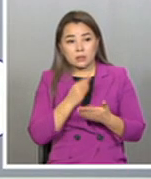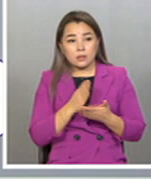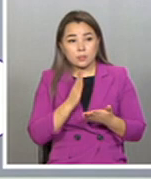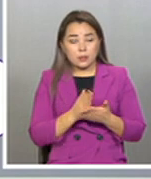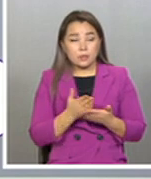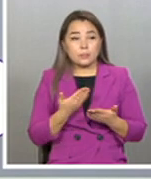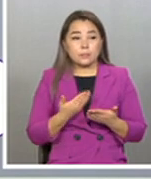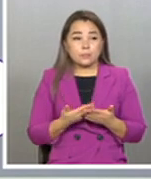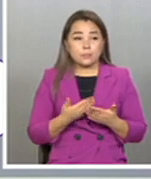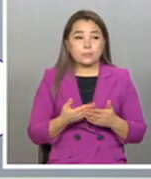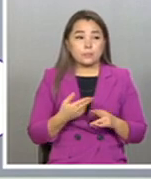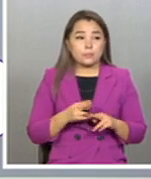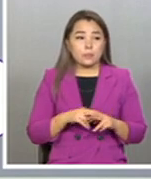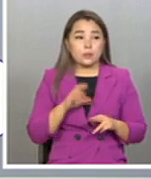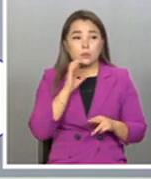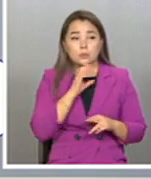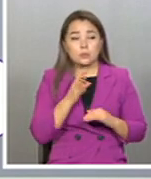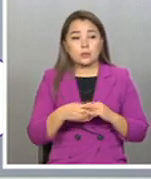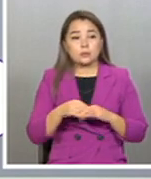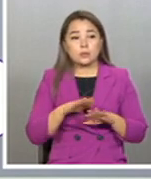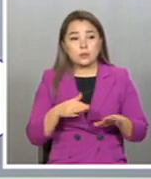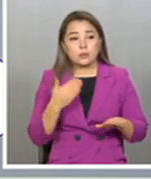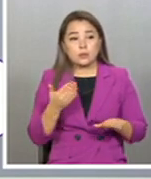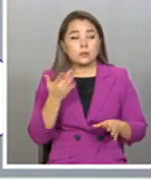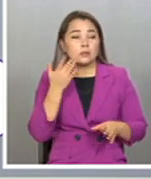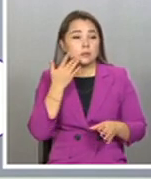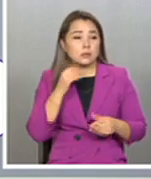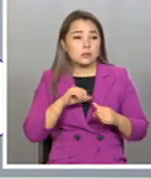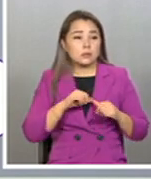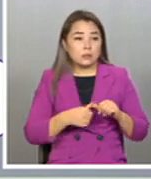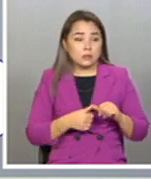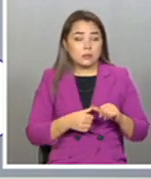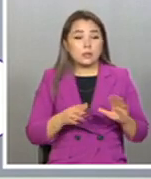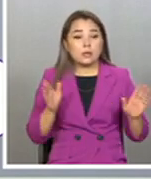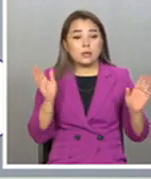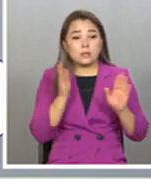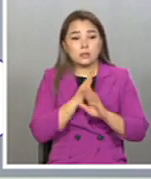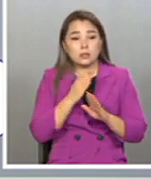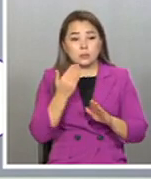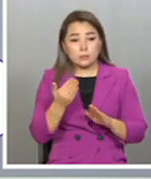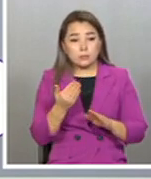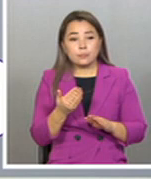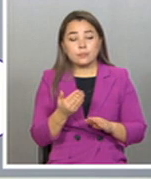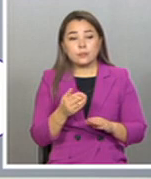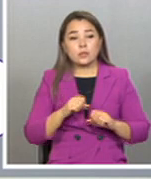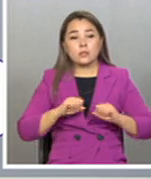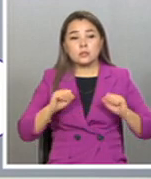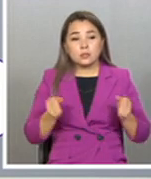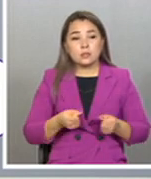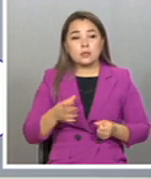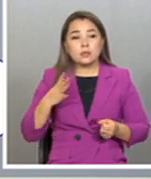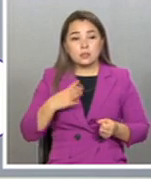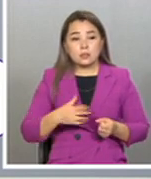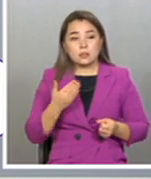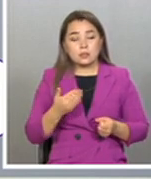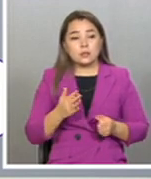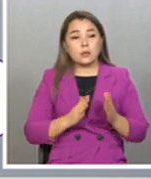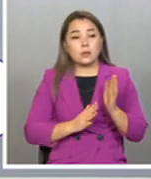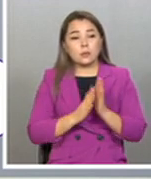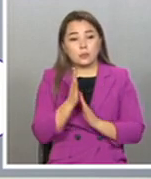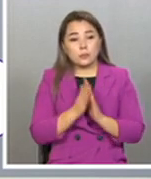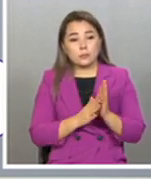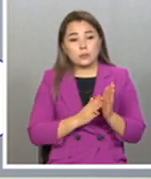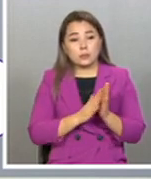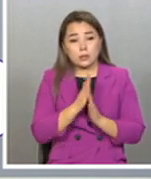Мысалға, солтүстік аймақтарда көбінесе климаттың біршама салқынға төзімді өсімдіктер өсетін болса,